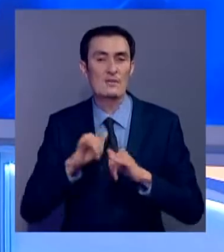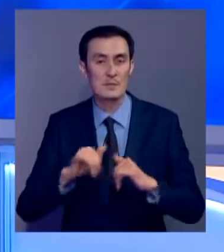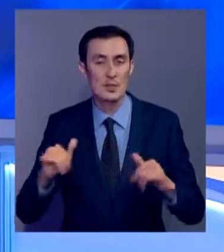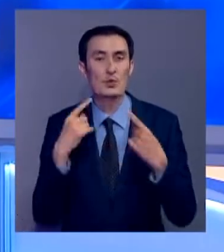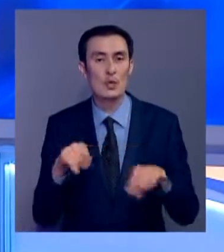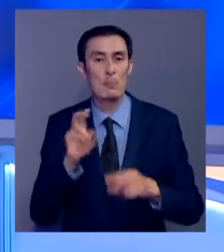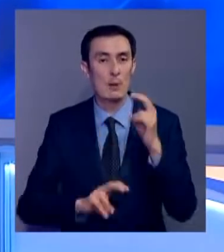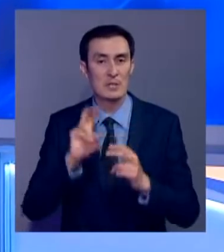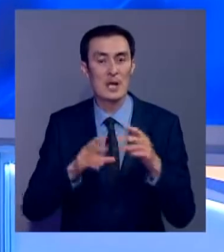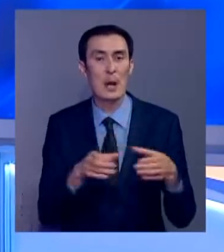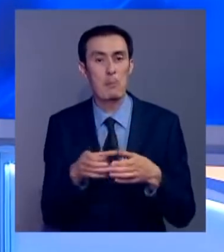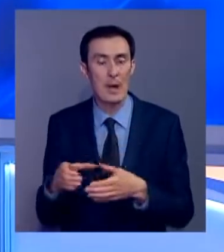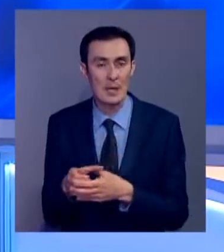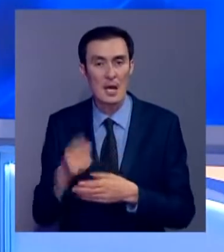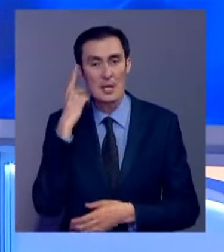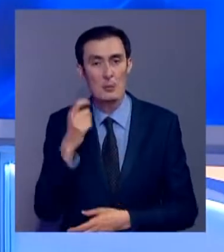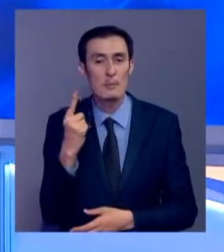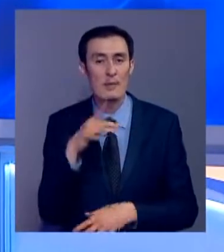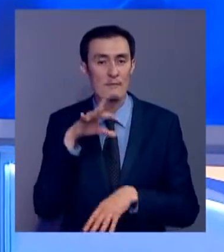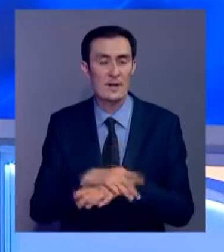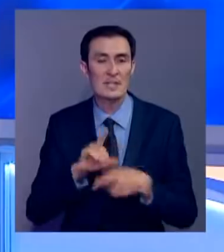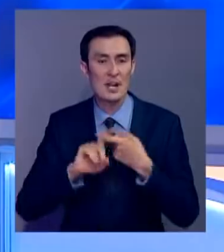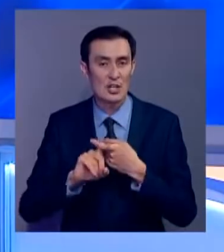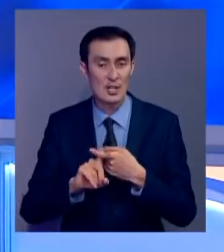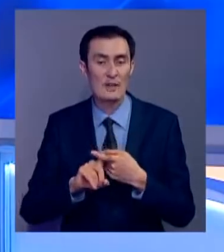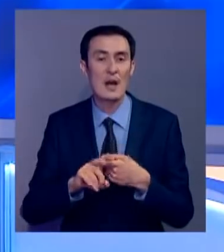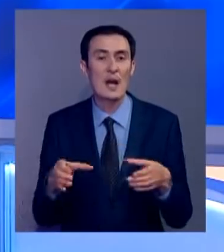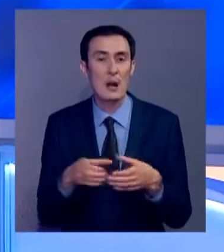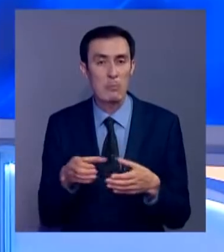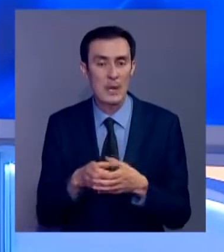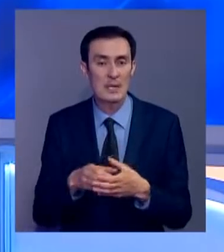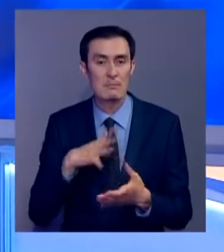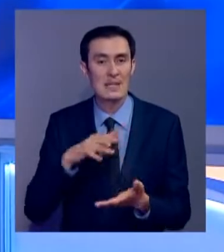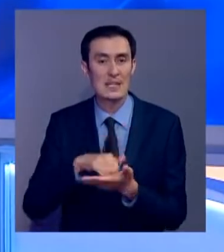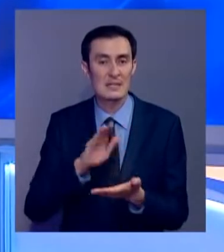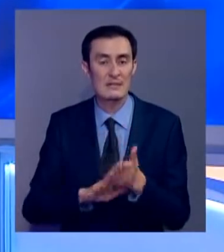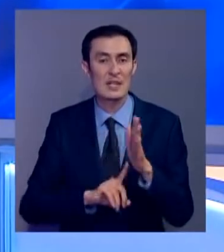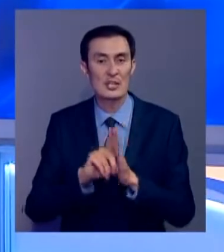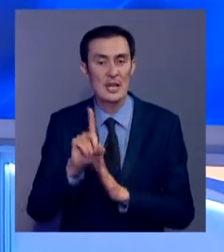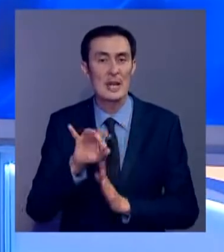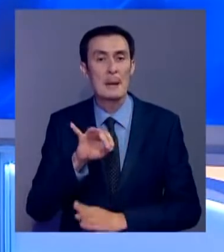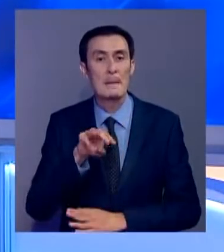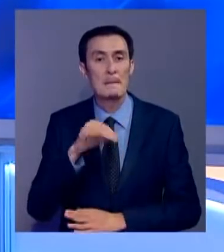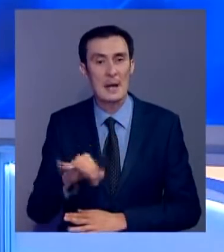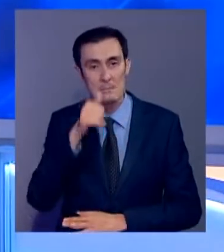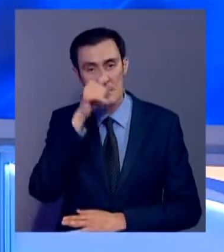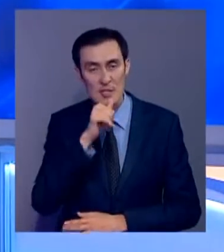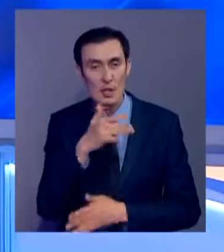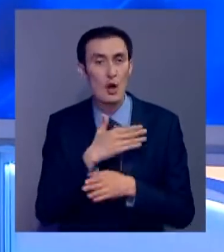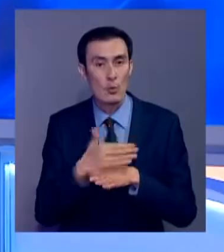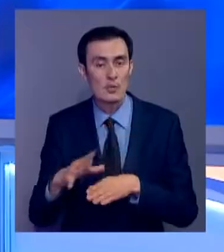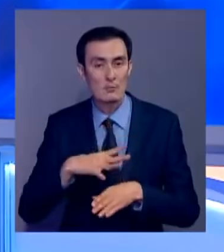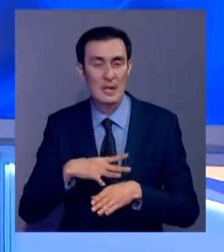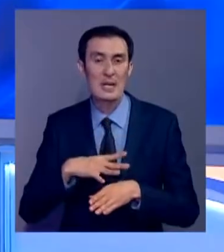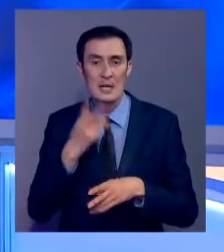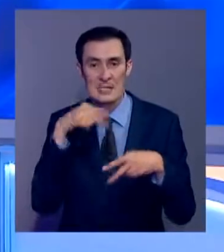других промышленных предприятиях. Напомню, первый случай заражения в Нурказгане зарегистрировали в начале мая, после чего